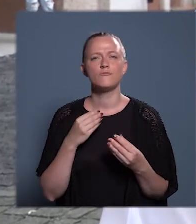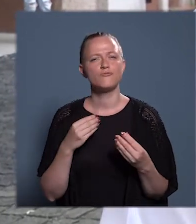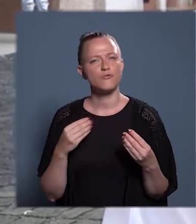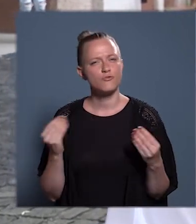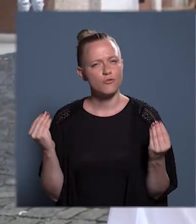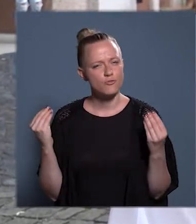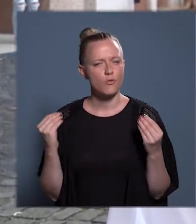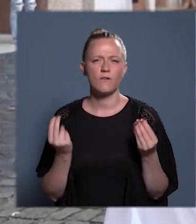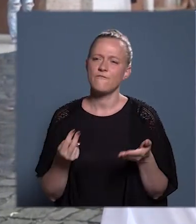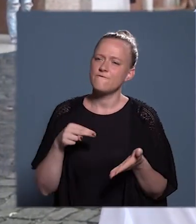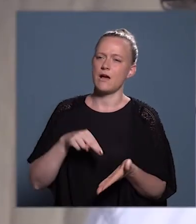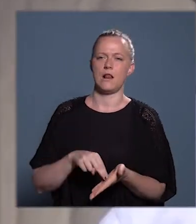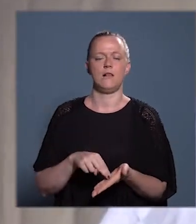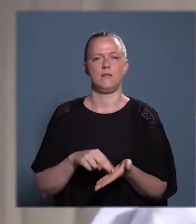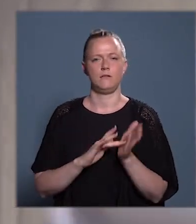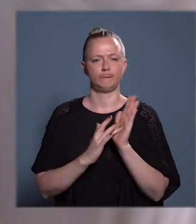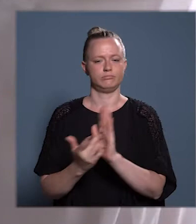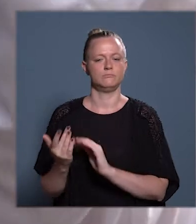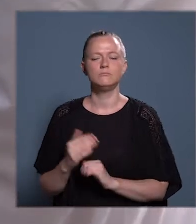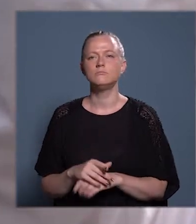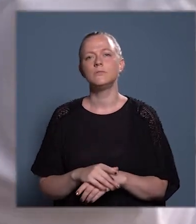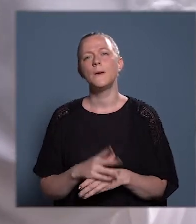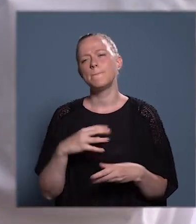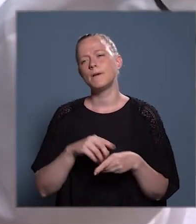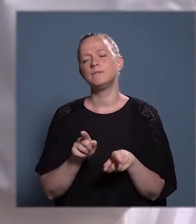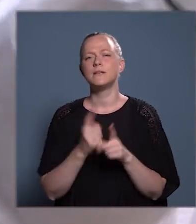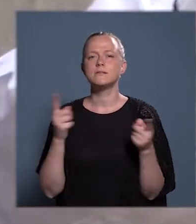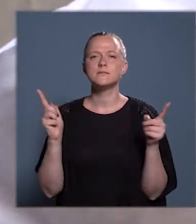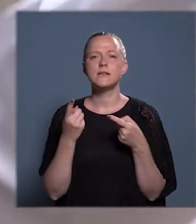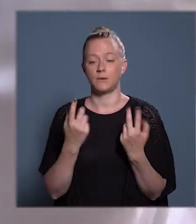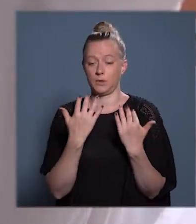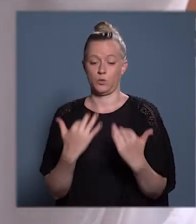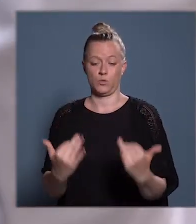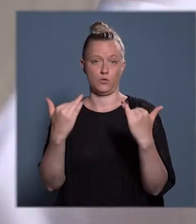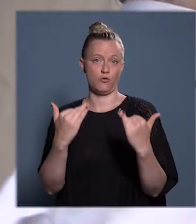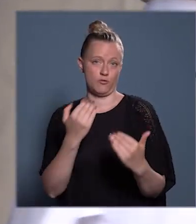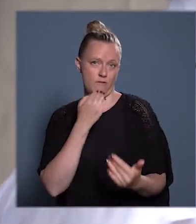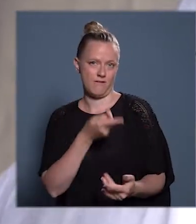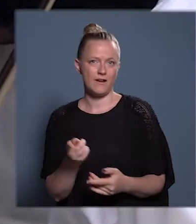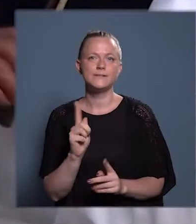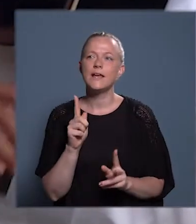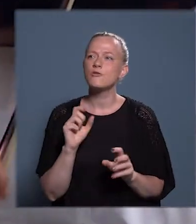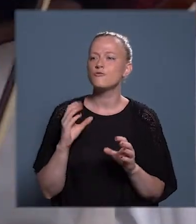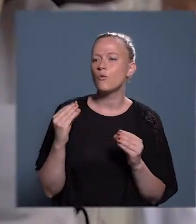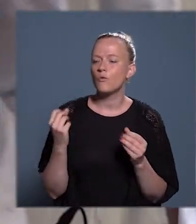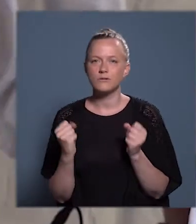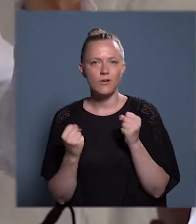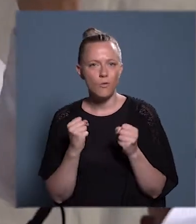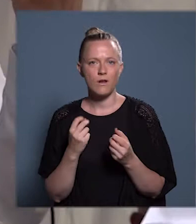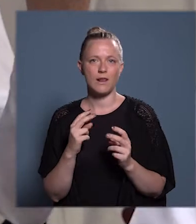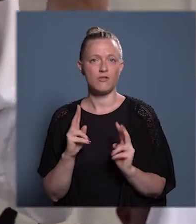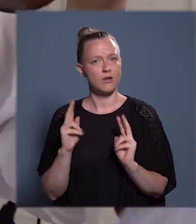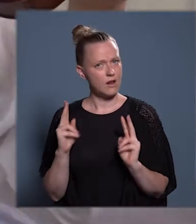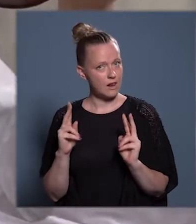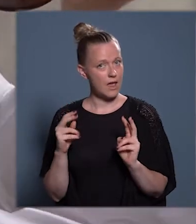az ember sokat lép fel, akkor nyilván a repertoárban olyan számok is szerepelnek, ami a közönség kedvére való, de hogyha sokat tudod gyakorolni, elképzelhet, hogy elővett